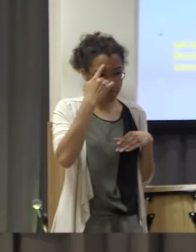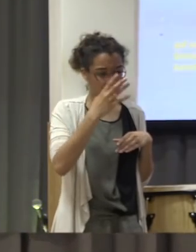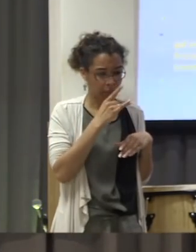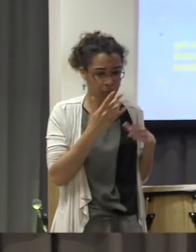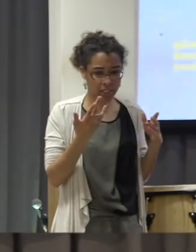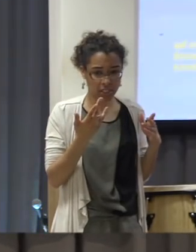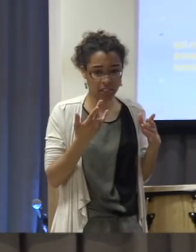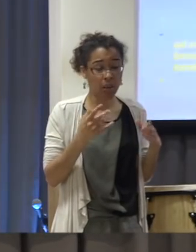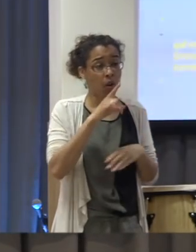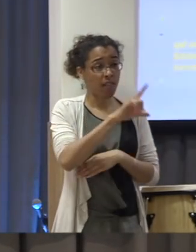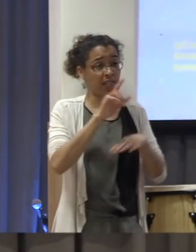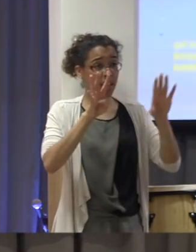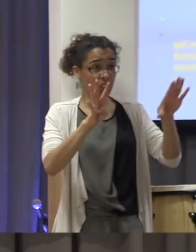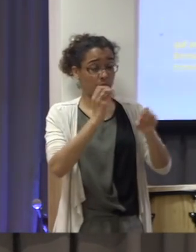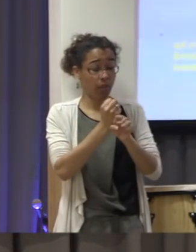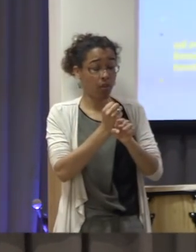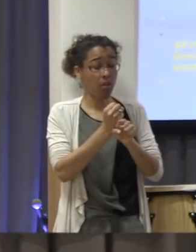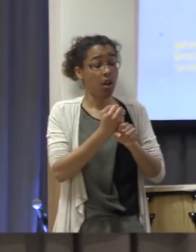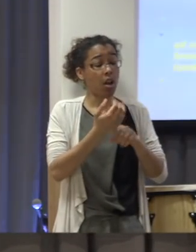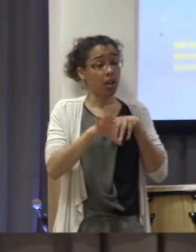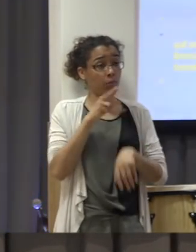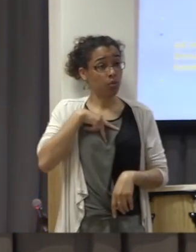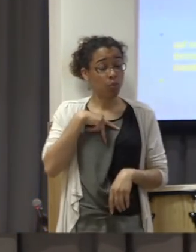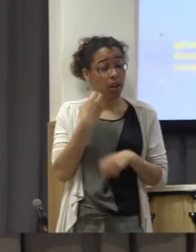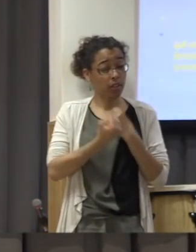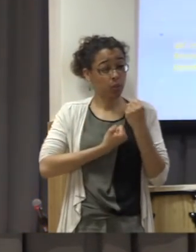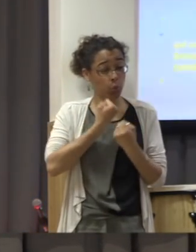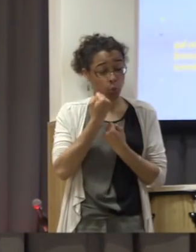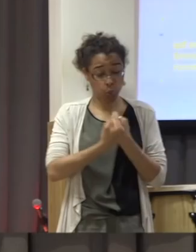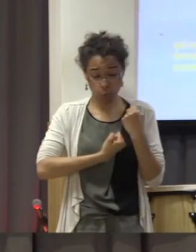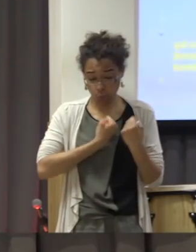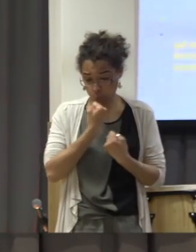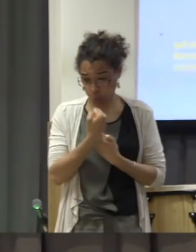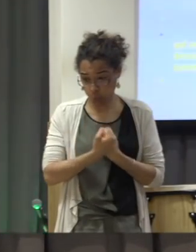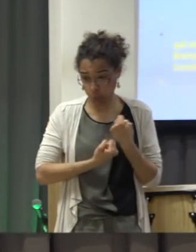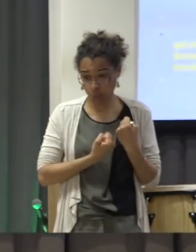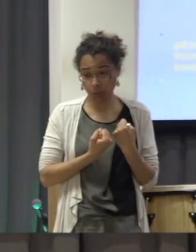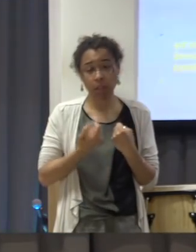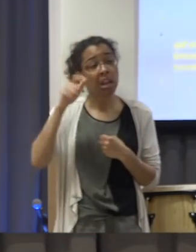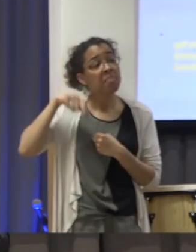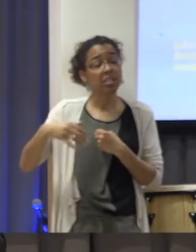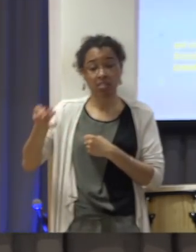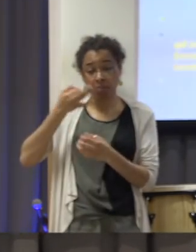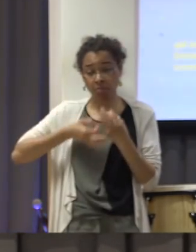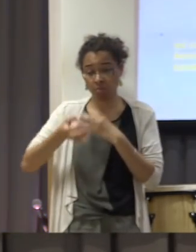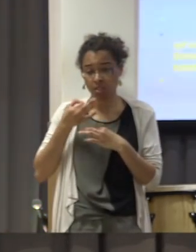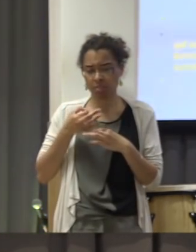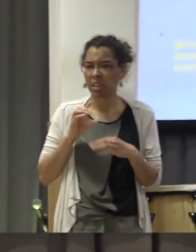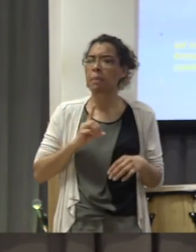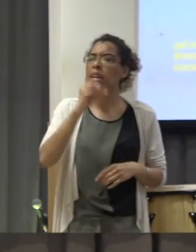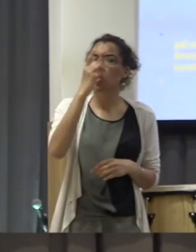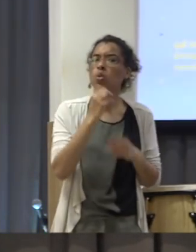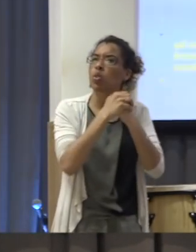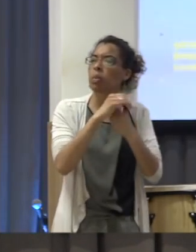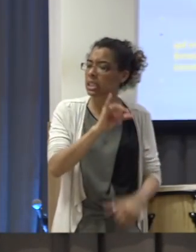qui, 29 ans, mon épouse souffre, a souffert. Les gens vont dire, mais qu'est-ce que c'est Dieu que tu pries